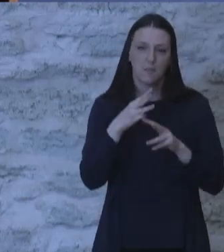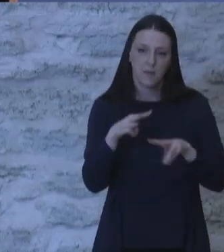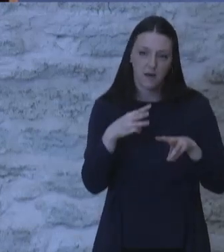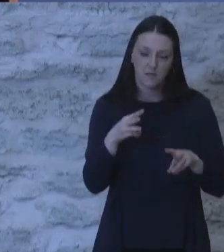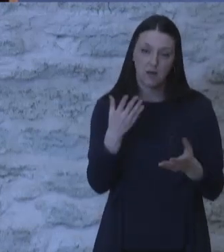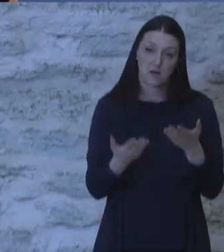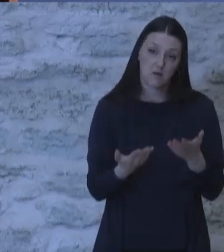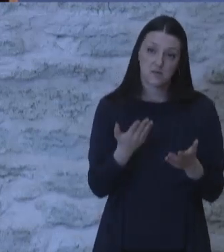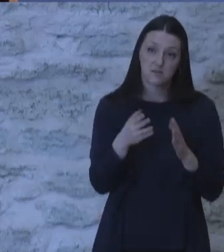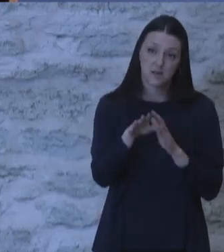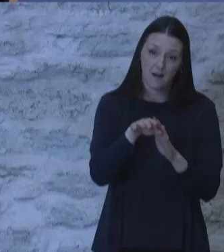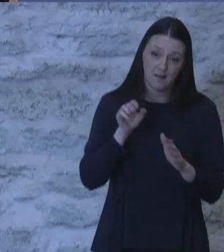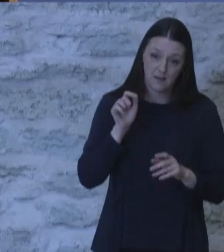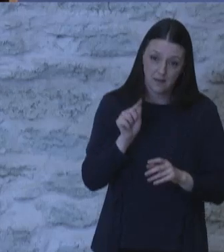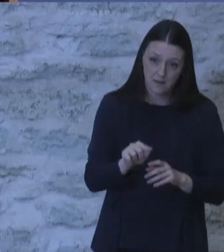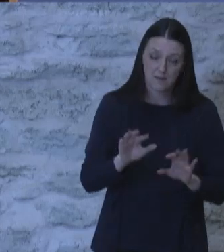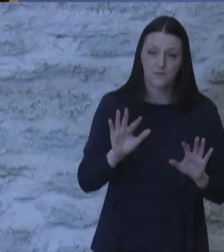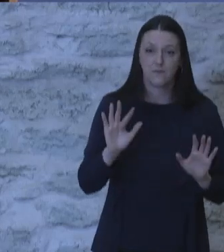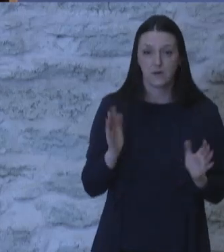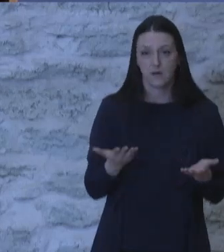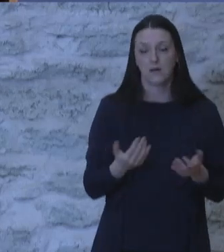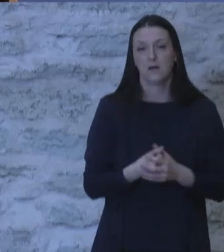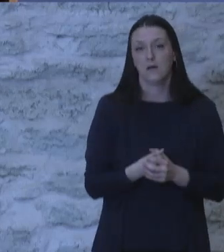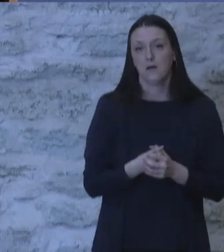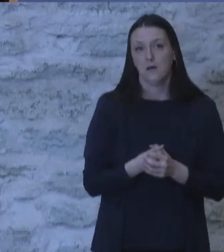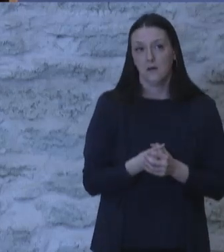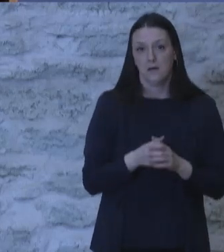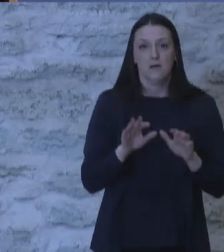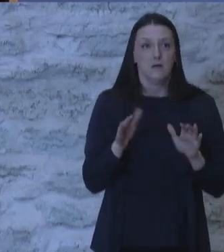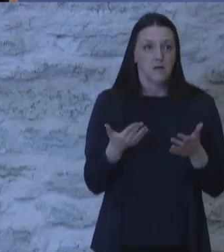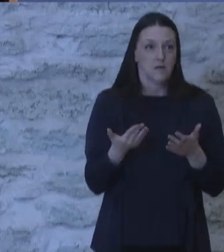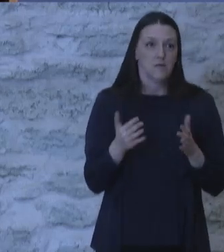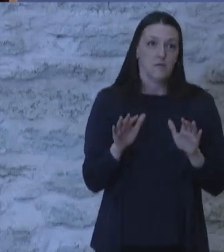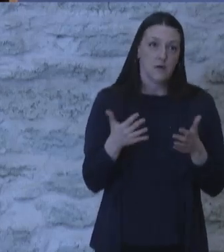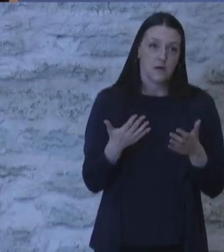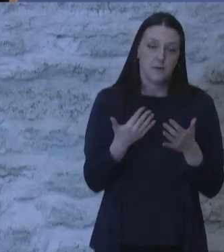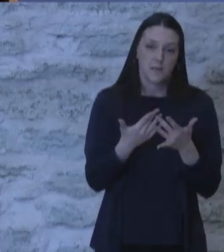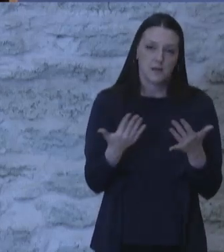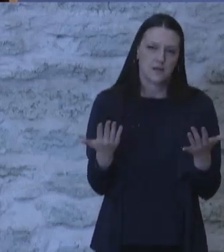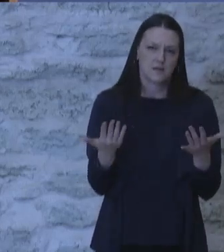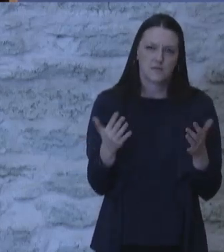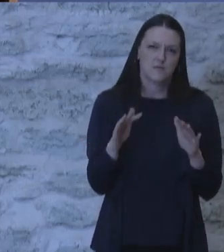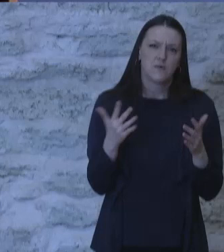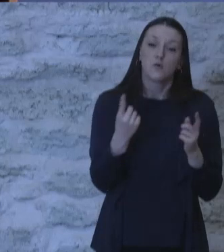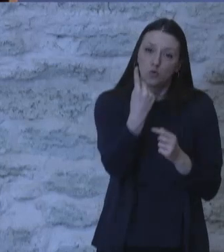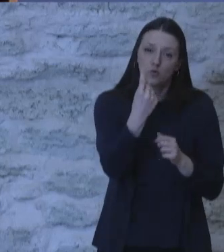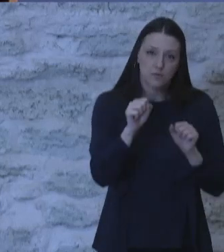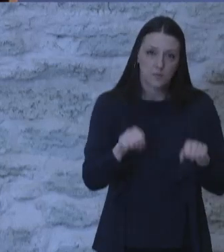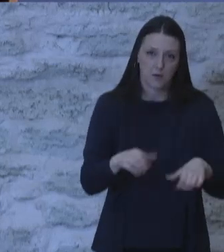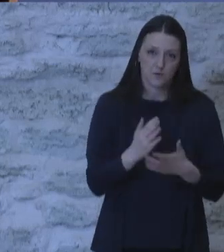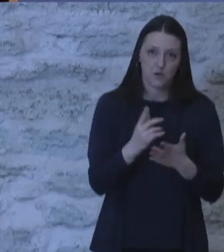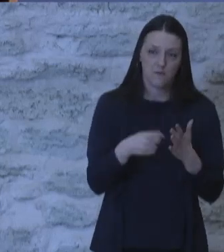krediit või mingitel või ühe variantinaga